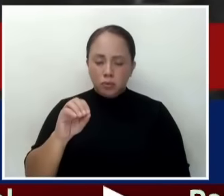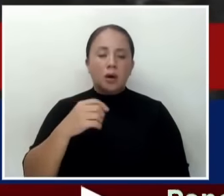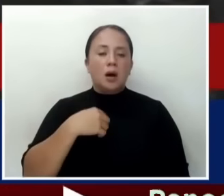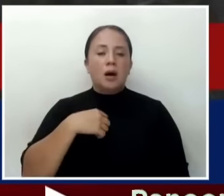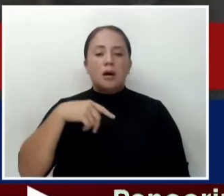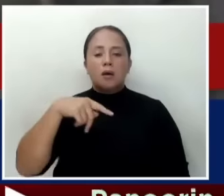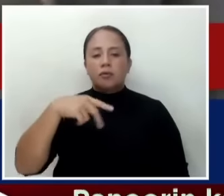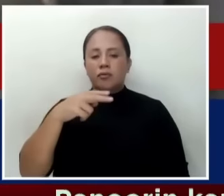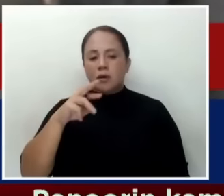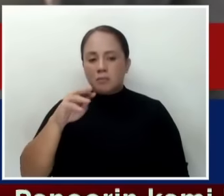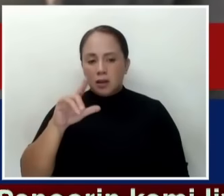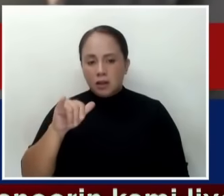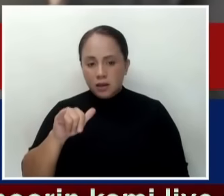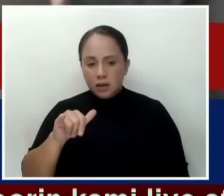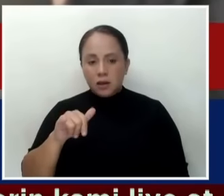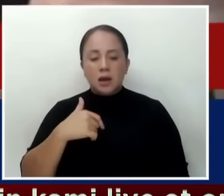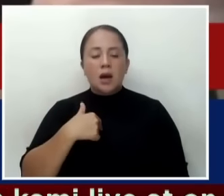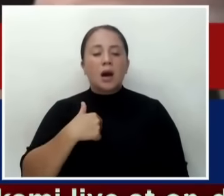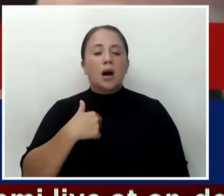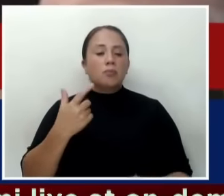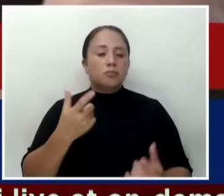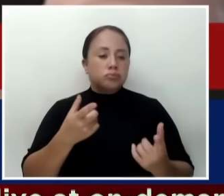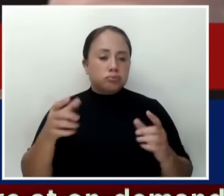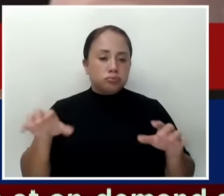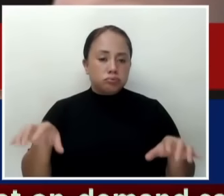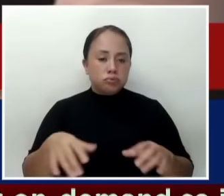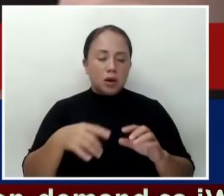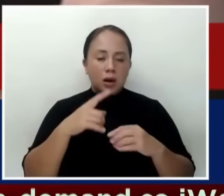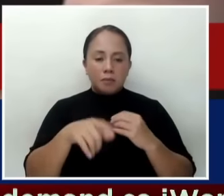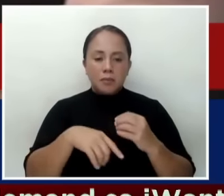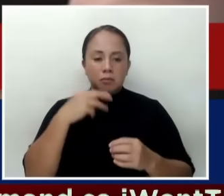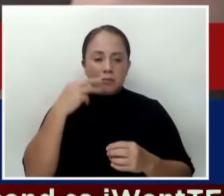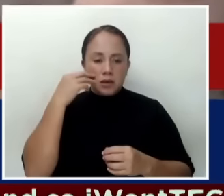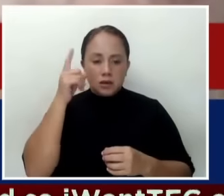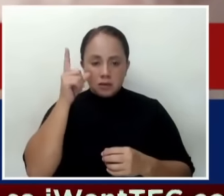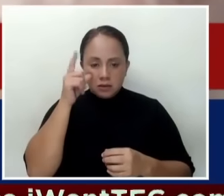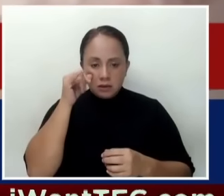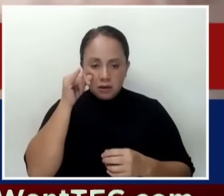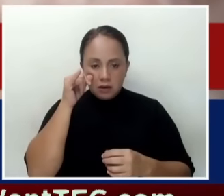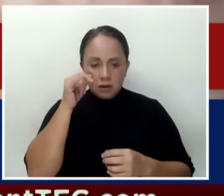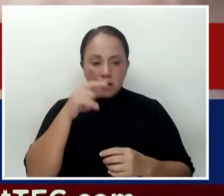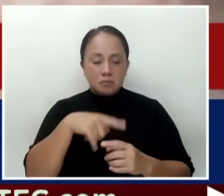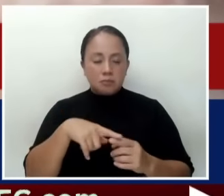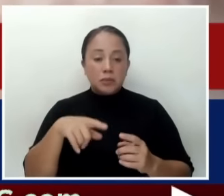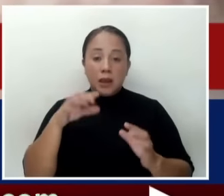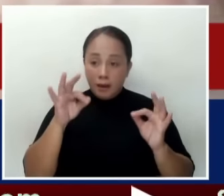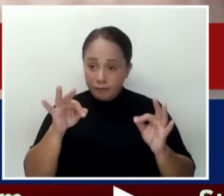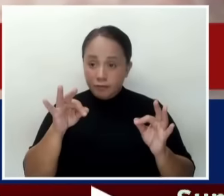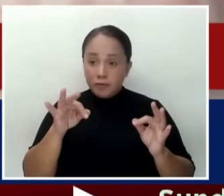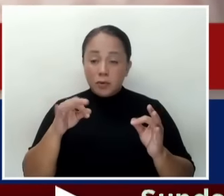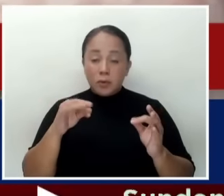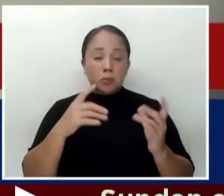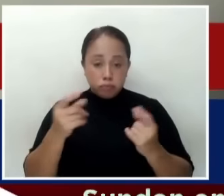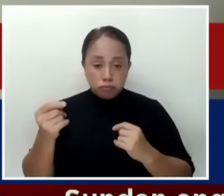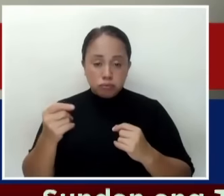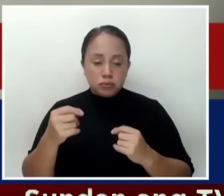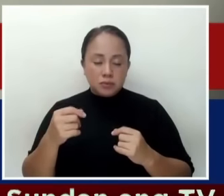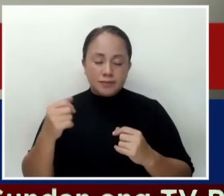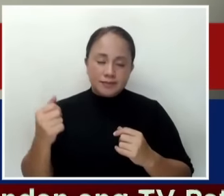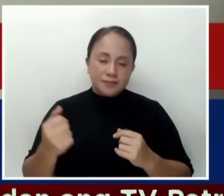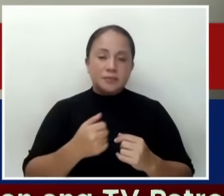kung nung muna pa, inaksyonan nila yung report ko about kay Michael Young. Di sana na